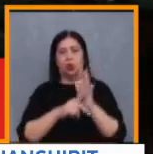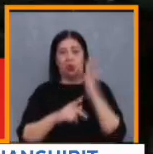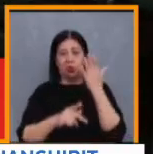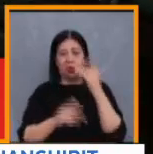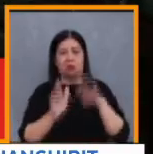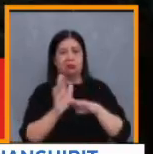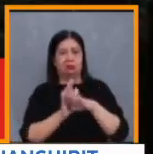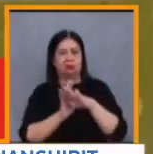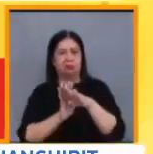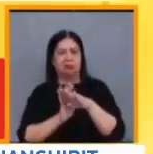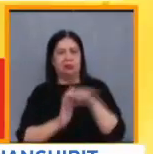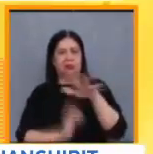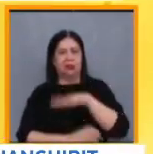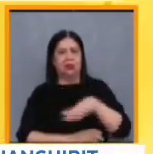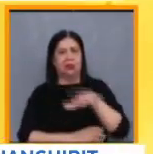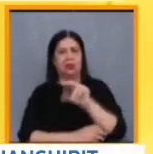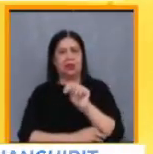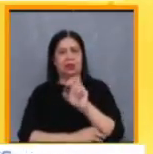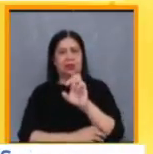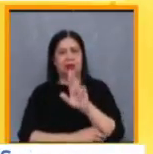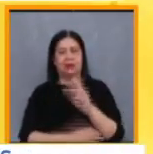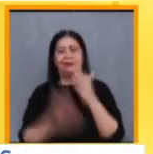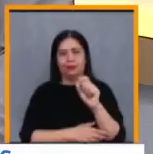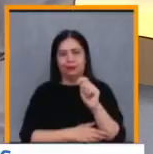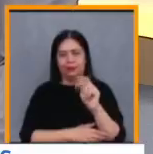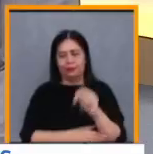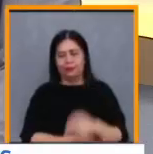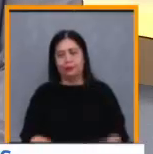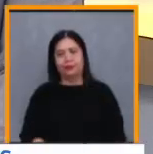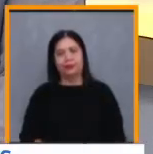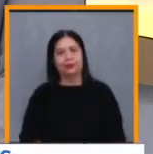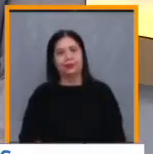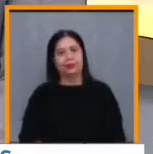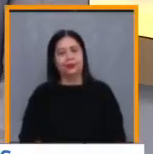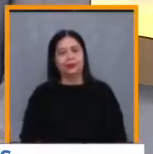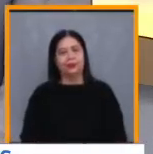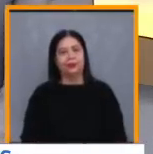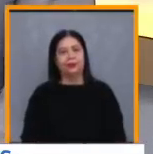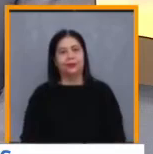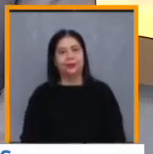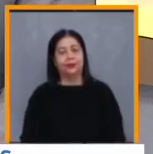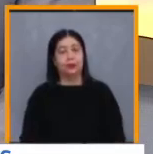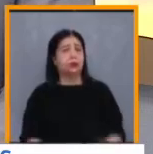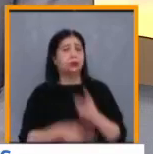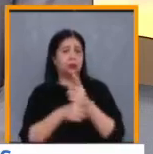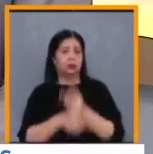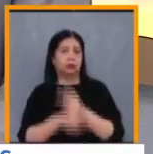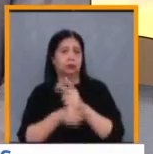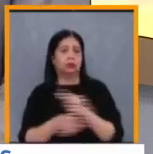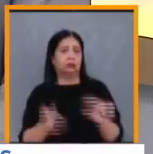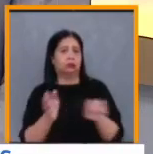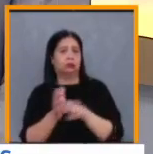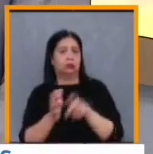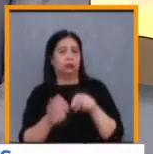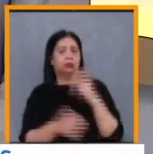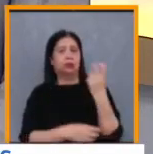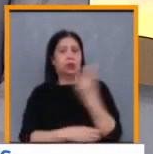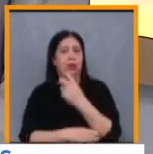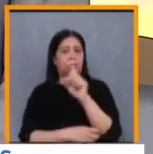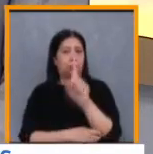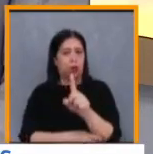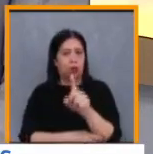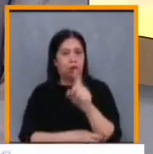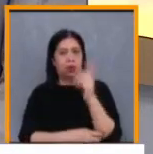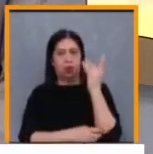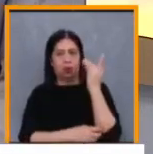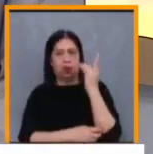NCR. Connie. Maraming salamat, James Agustin. Doble ingat na lang ang mga pasahero ng LRT1 para hindi mahawa ng